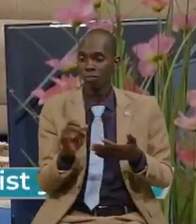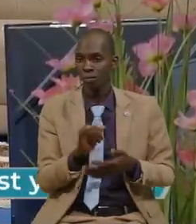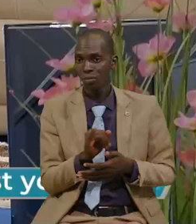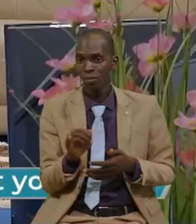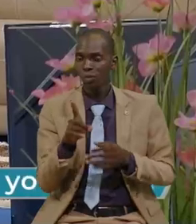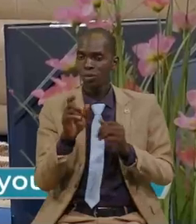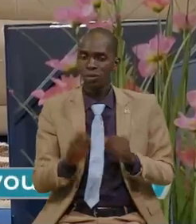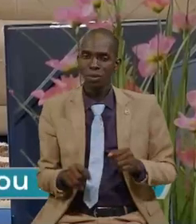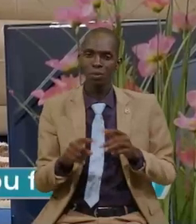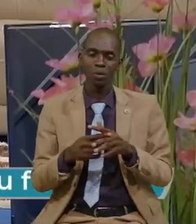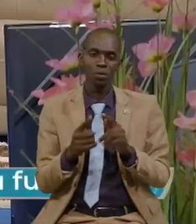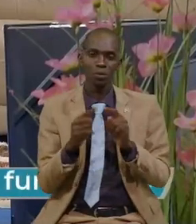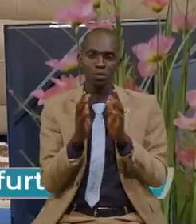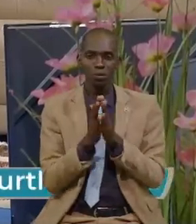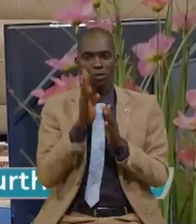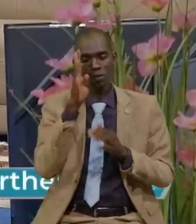can we get the signal?